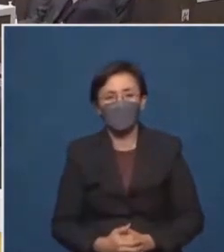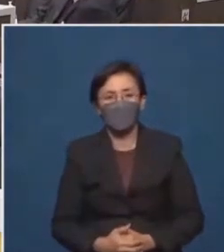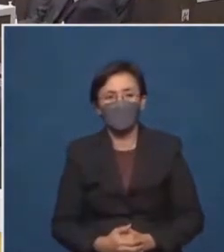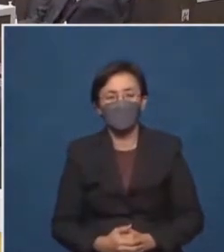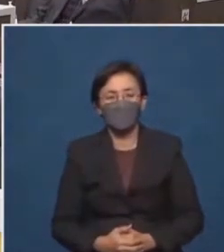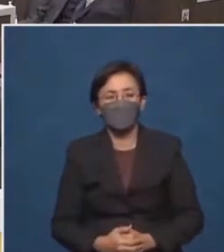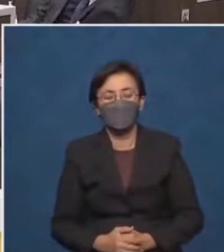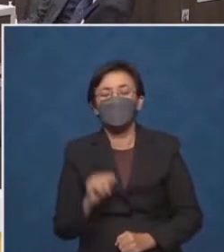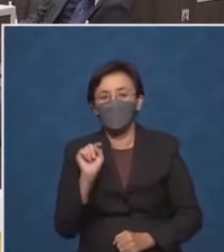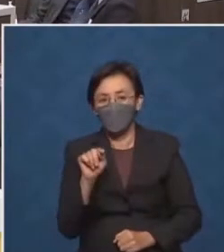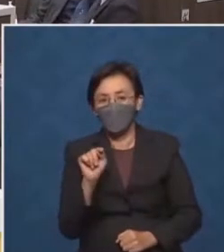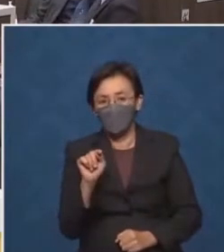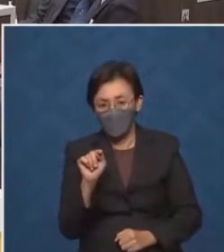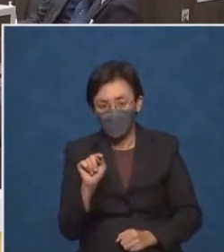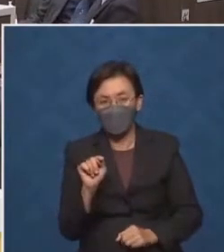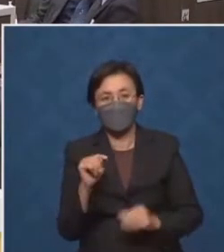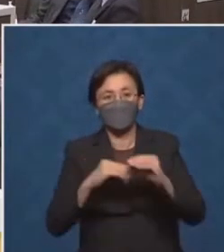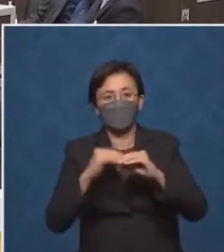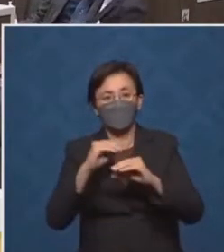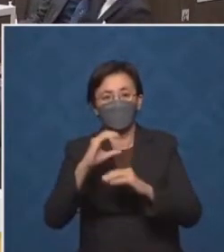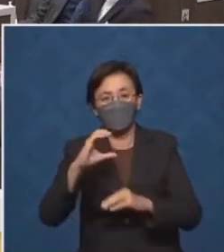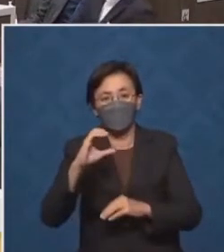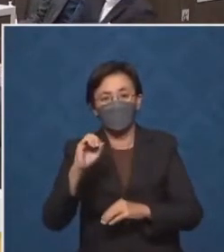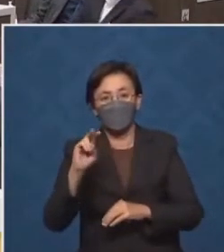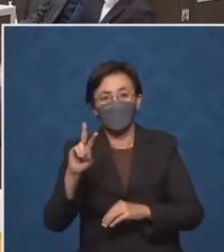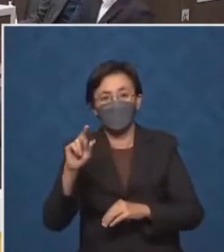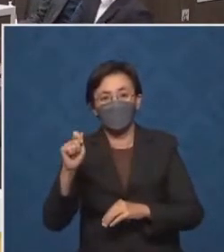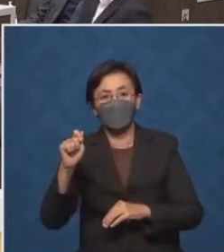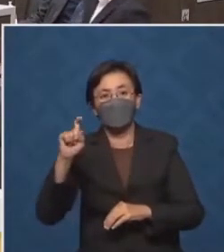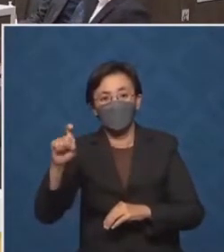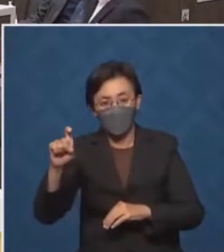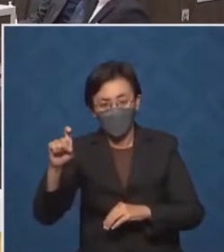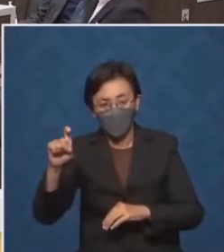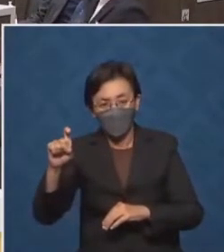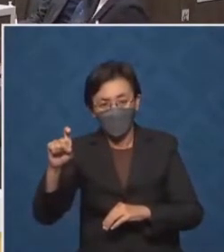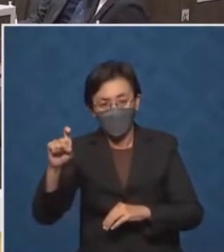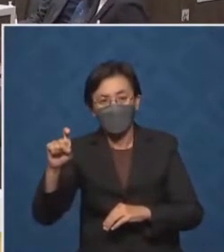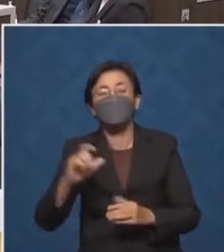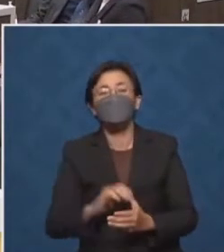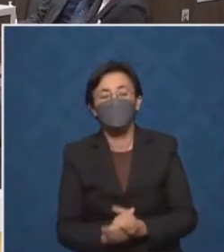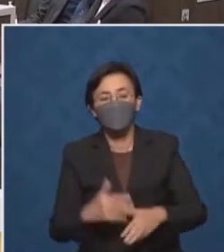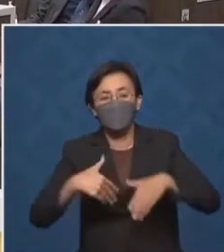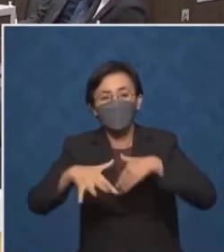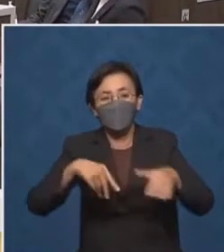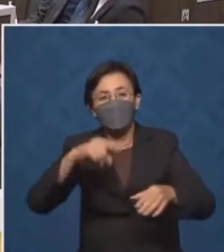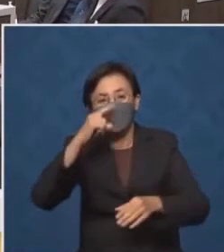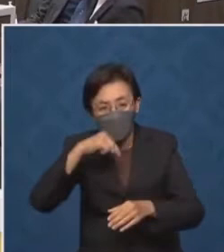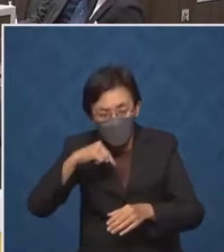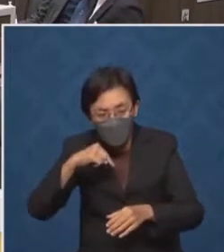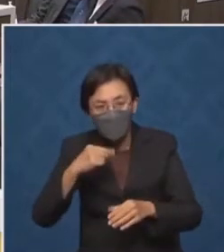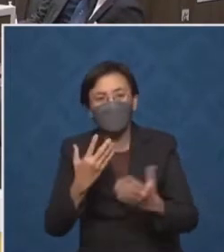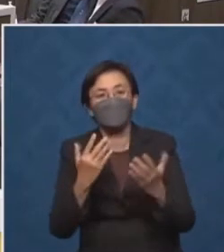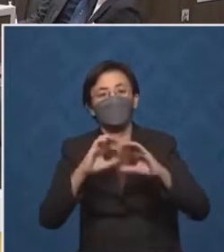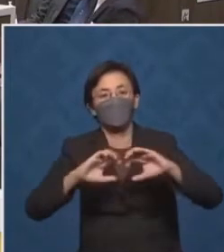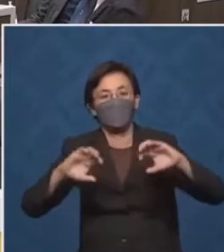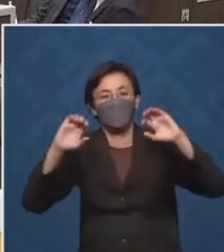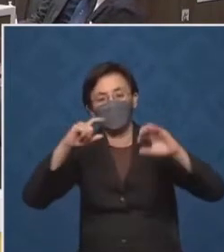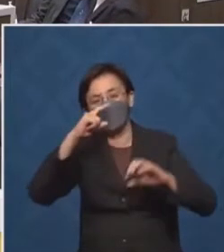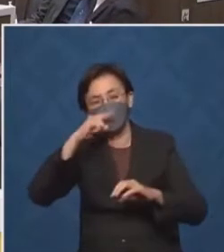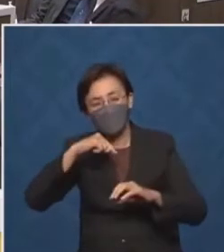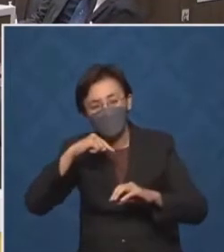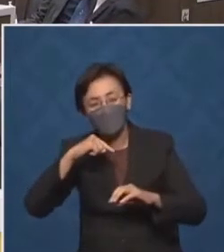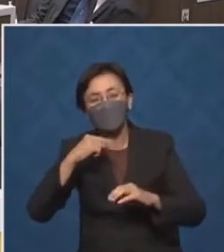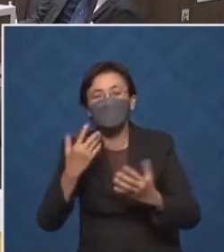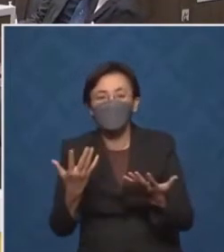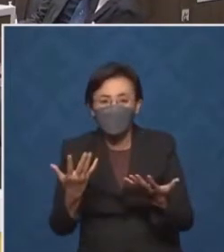แล้วสิ่งทเกิดขึ้นกับ COVAX อัี้จะกลเป็ผลที่กลบมาหลอกร้อนคนไทยแล้วกกัมาหลอกร้อนตัวรฐบาลดวยตัของเอง